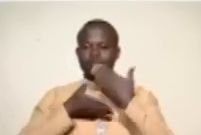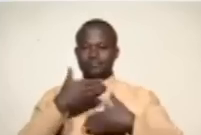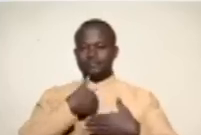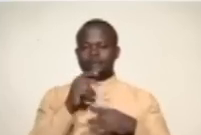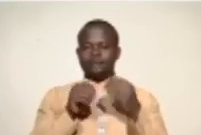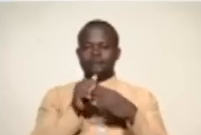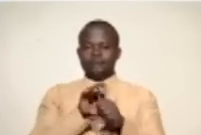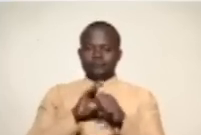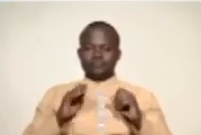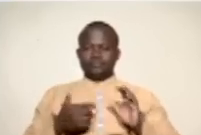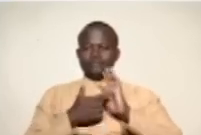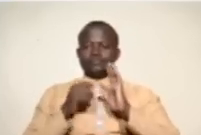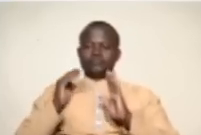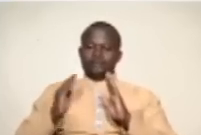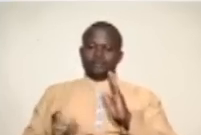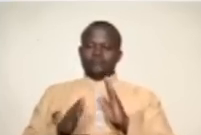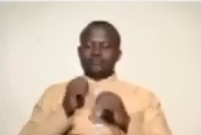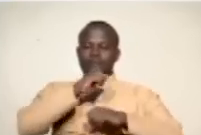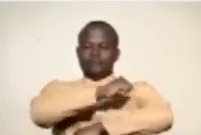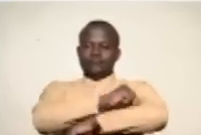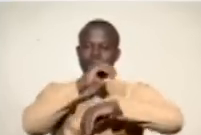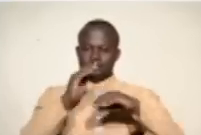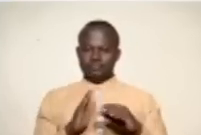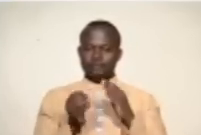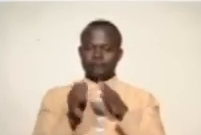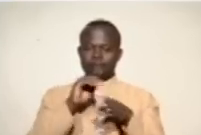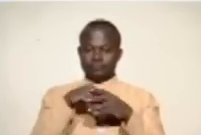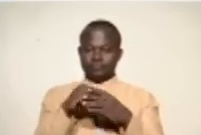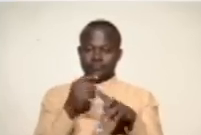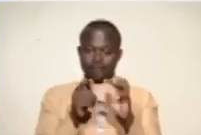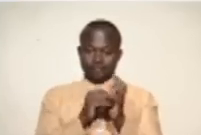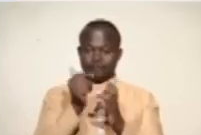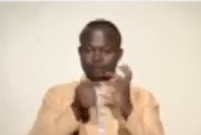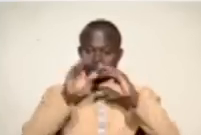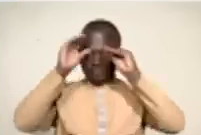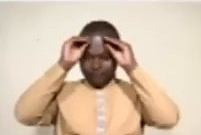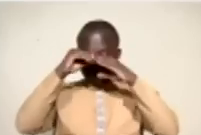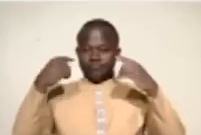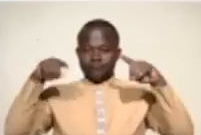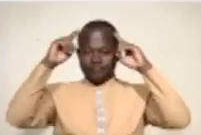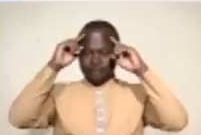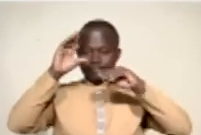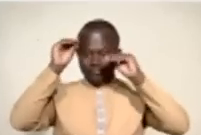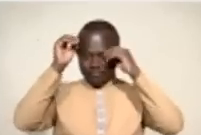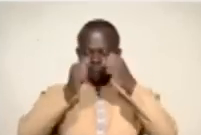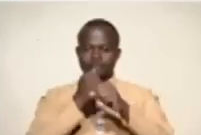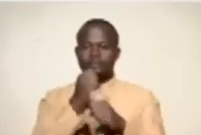benshi bagiye bagaruka ku myitwarire y'abanyeshuri, professional ethics. Ariko nyamara iryo somo turaryiga muri kaminuza, ariko turyiga mu mwaka wa